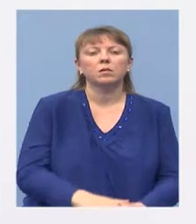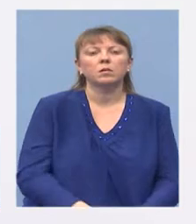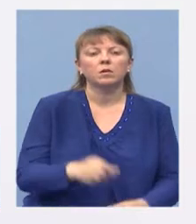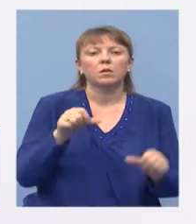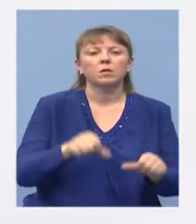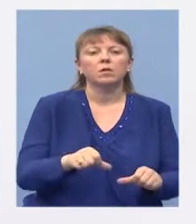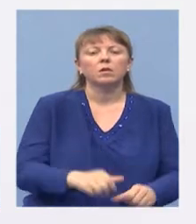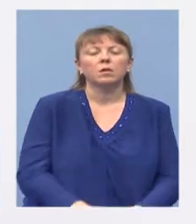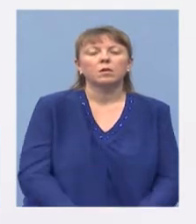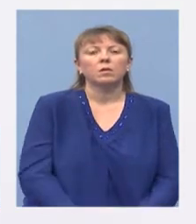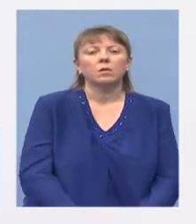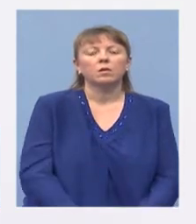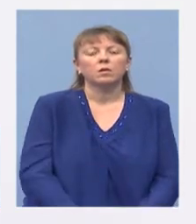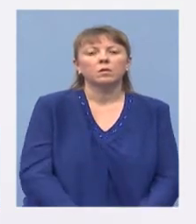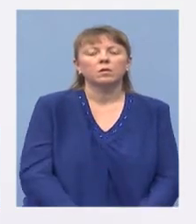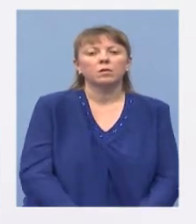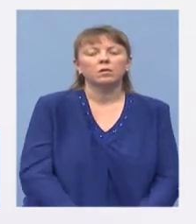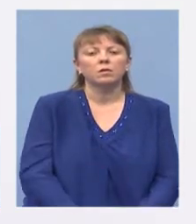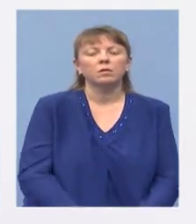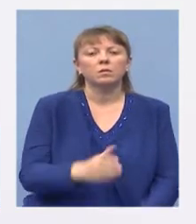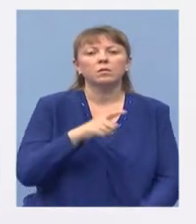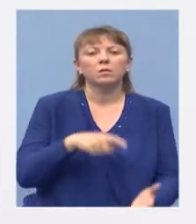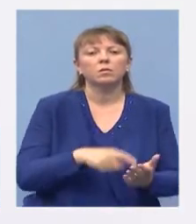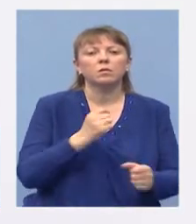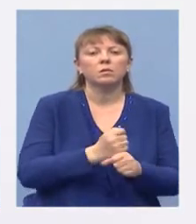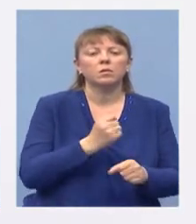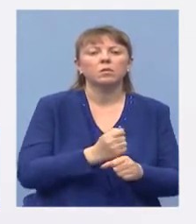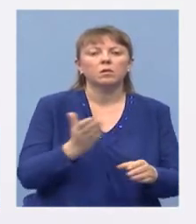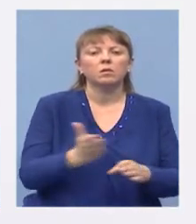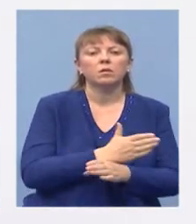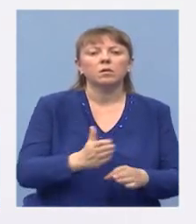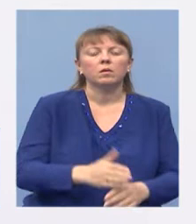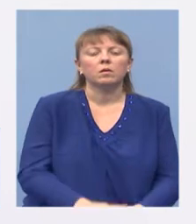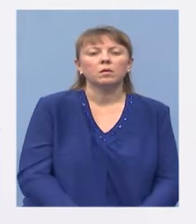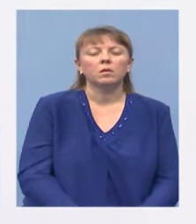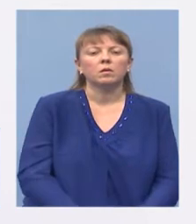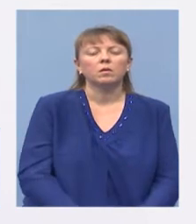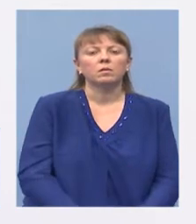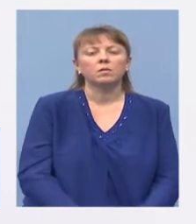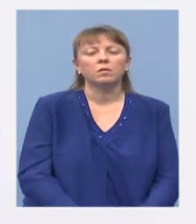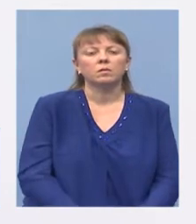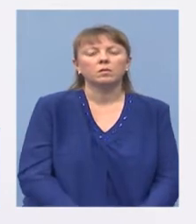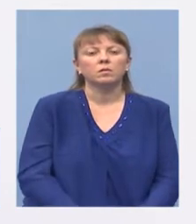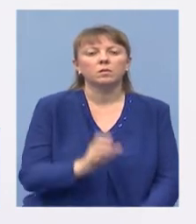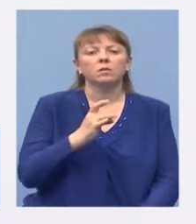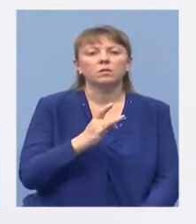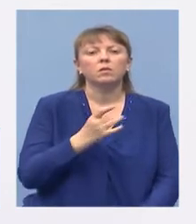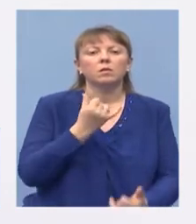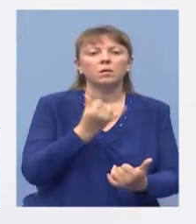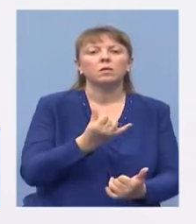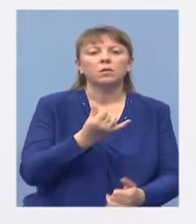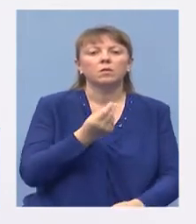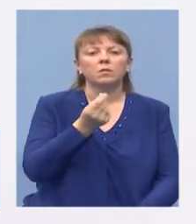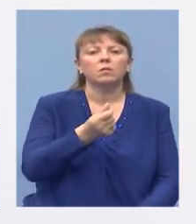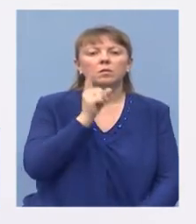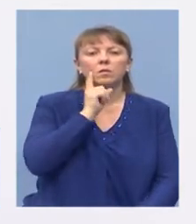права. Сейчас мы в рамках этого вопроса сделали отдельный так называемый сектор обслуживания платных